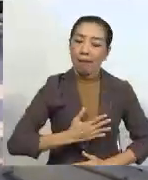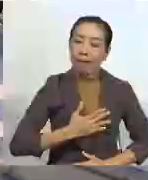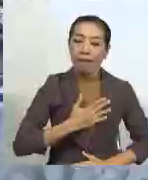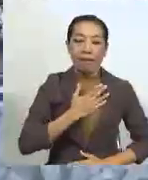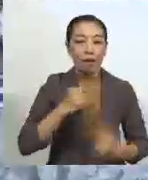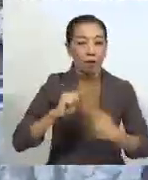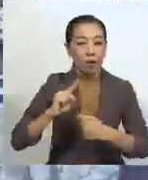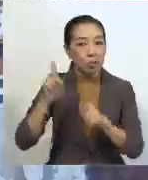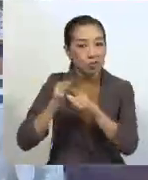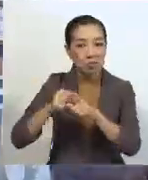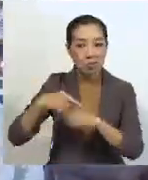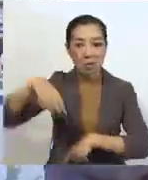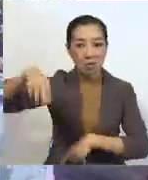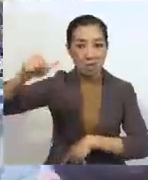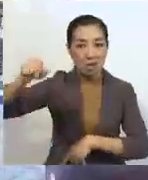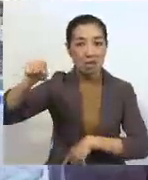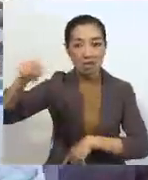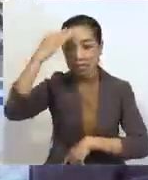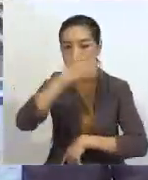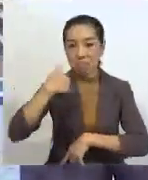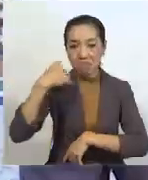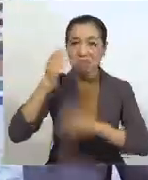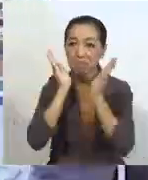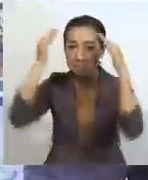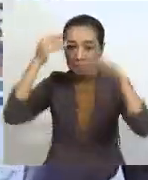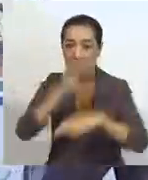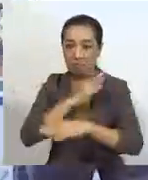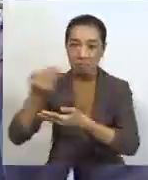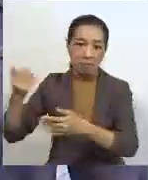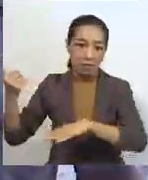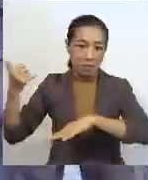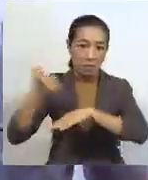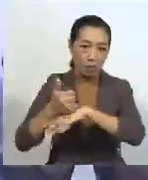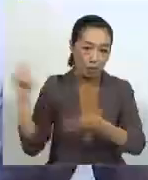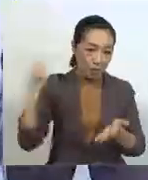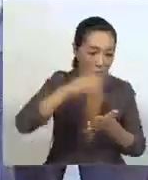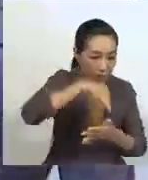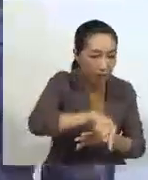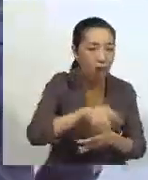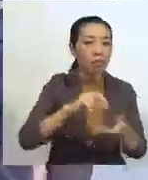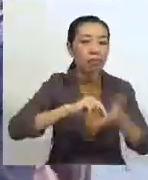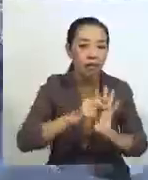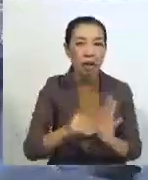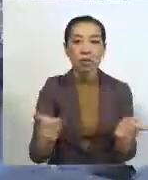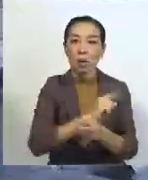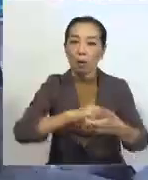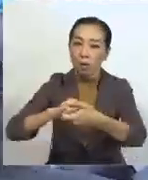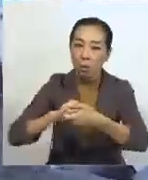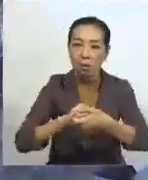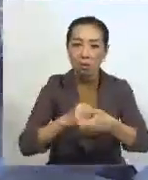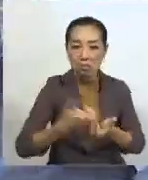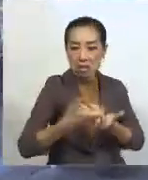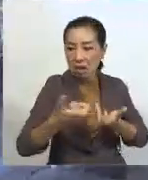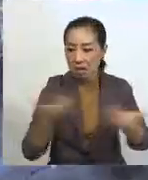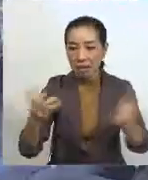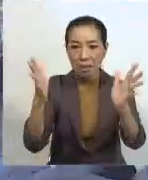กันซึ่งถือว่าเป็นเกียรติอันสูงและแสดงให้เห็นถึงการอยู่ร่วมกันของสังคมโดยไม่มีการแบ่งแยกเพราะทุกศาสน